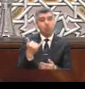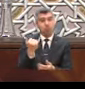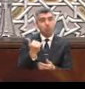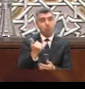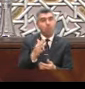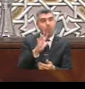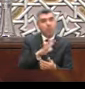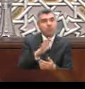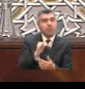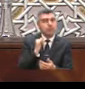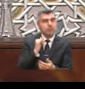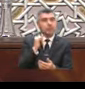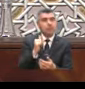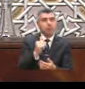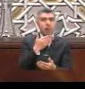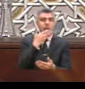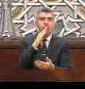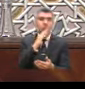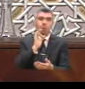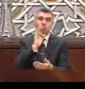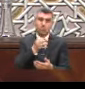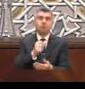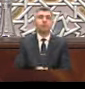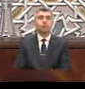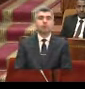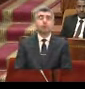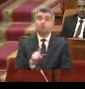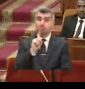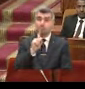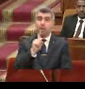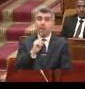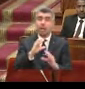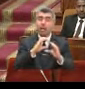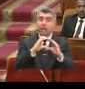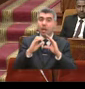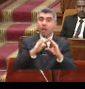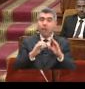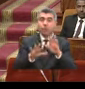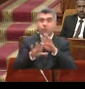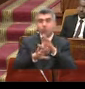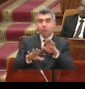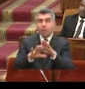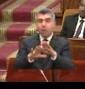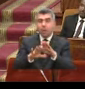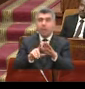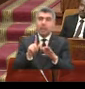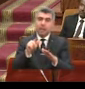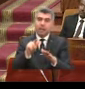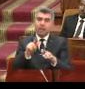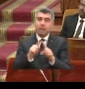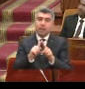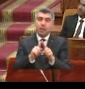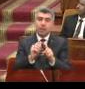نسعى إلى تحقيقها والحمد لله تحققت. لكن داخل الحوار الاجتماعي هناك نقص. أولا، نسبة ديال